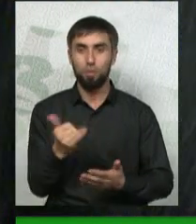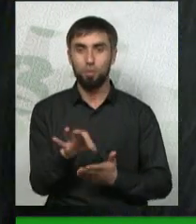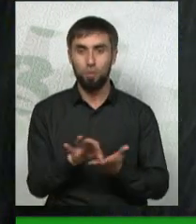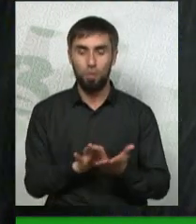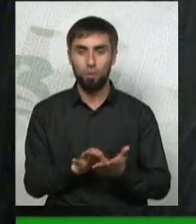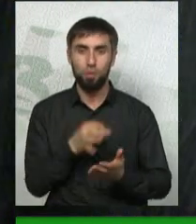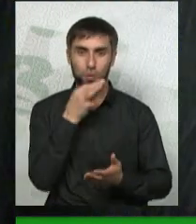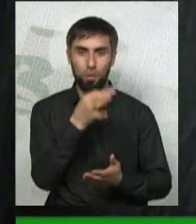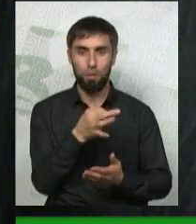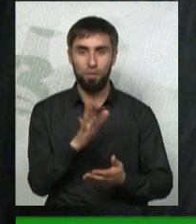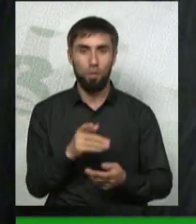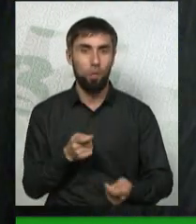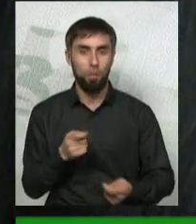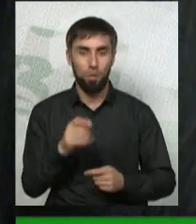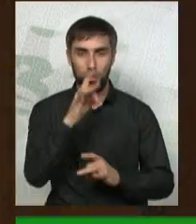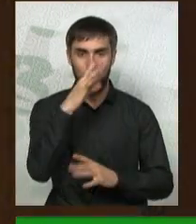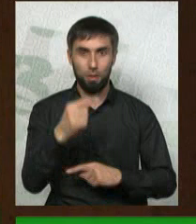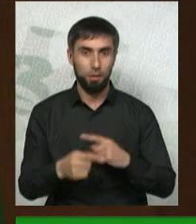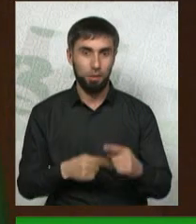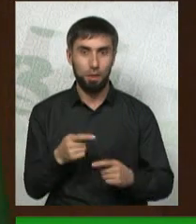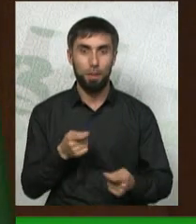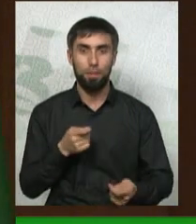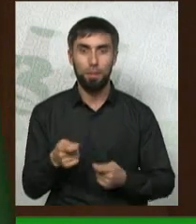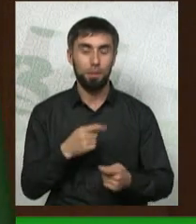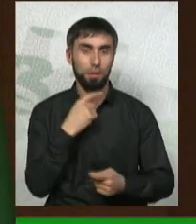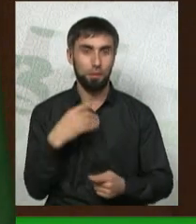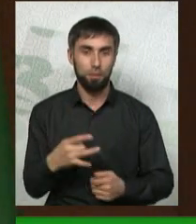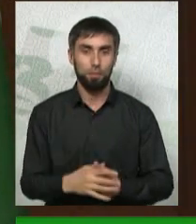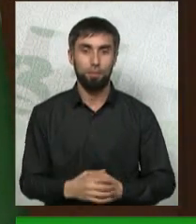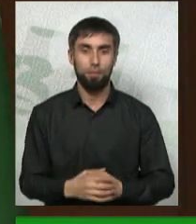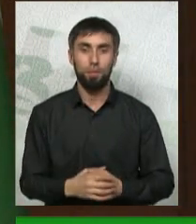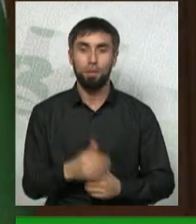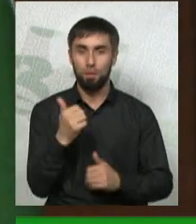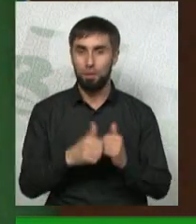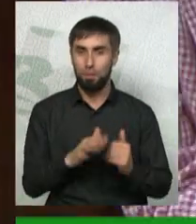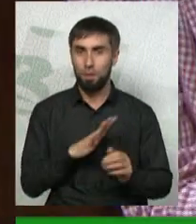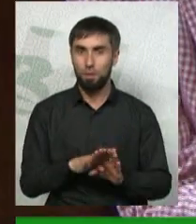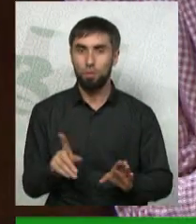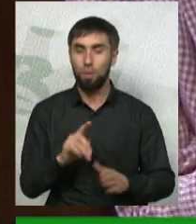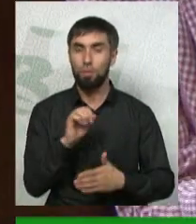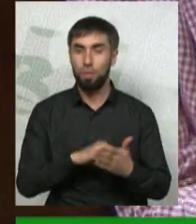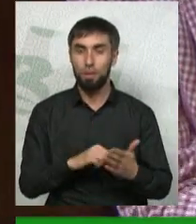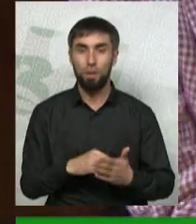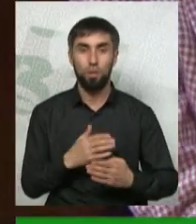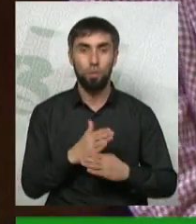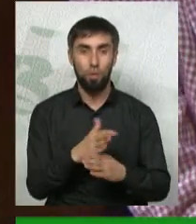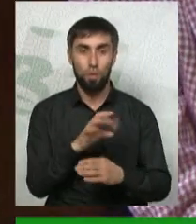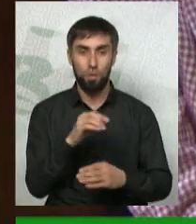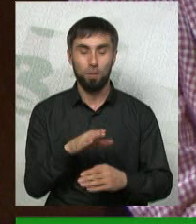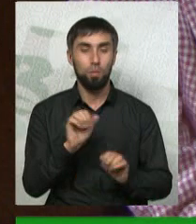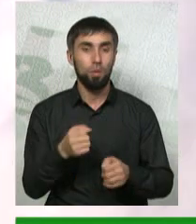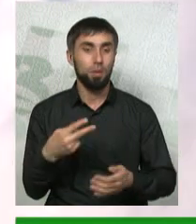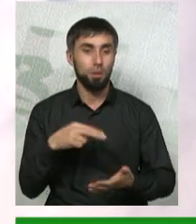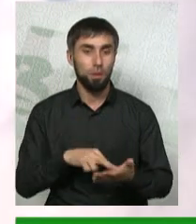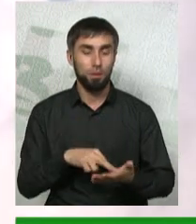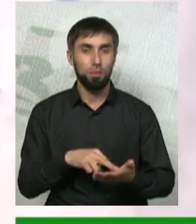незамедлительно сообщать об этом в Управление культурного наследия правительства Ингушетии. Часто бывает так, что причиной разрушения объекта может